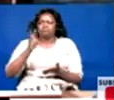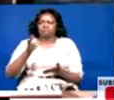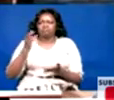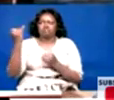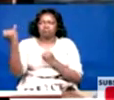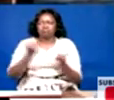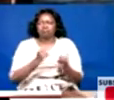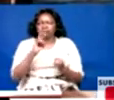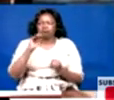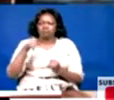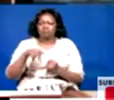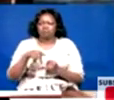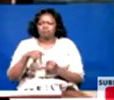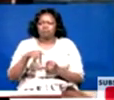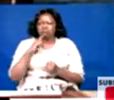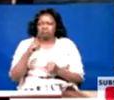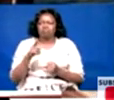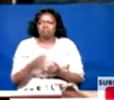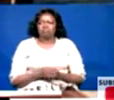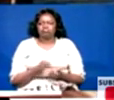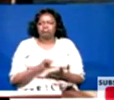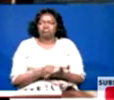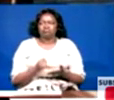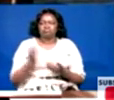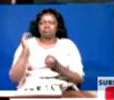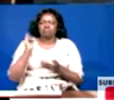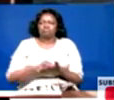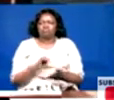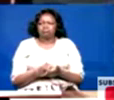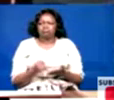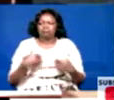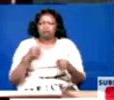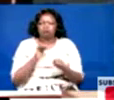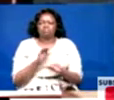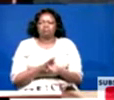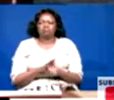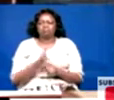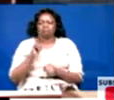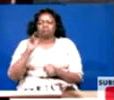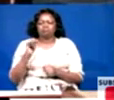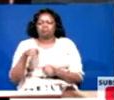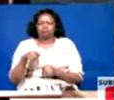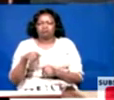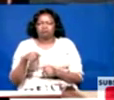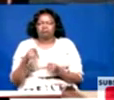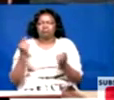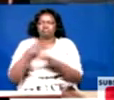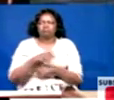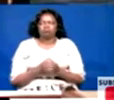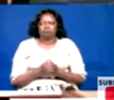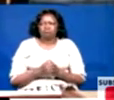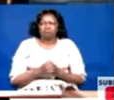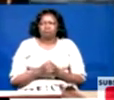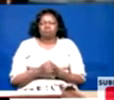VIPs. Like I said again, we are expecting a lot of VIPs in excess now of 20 heads